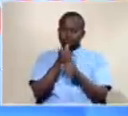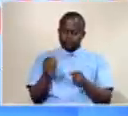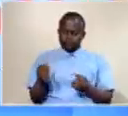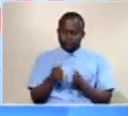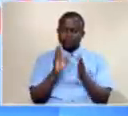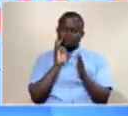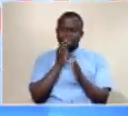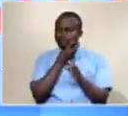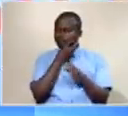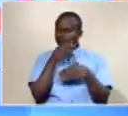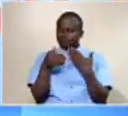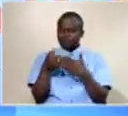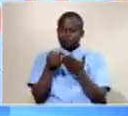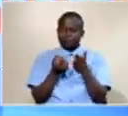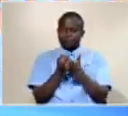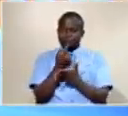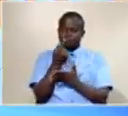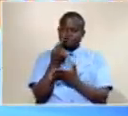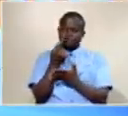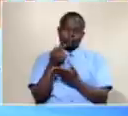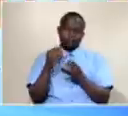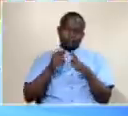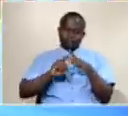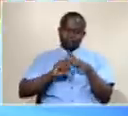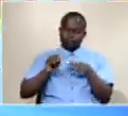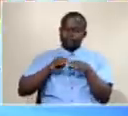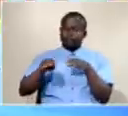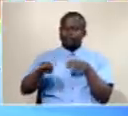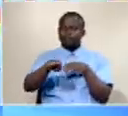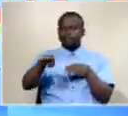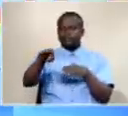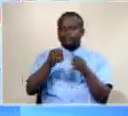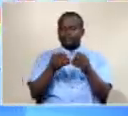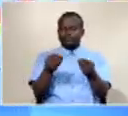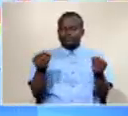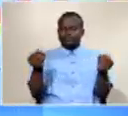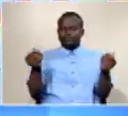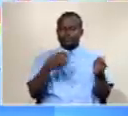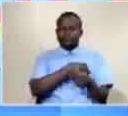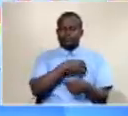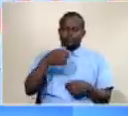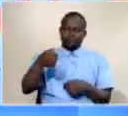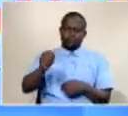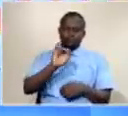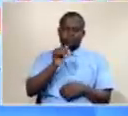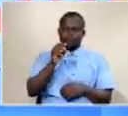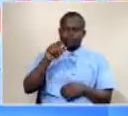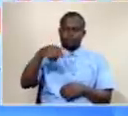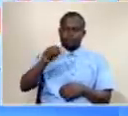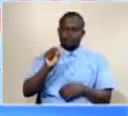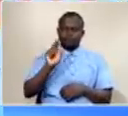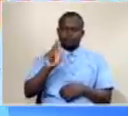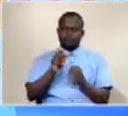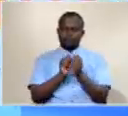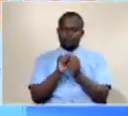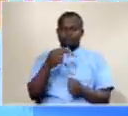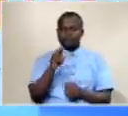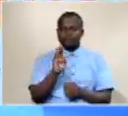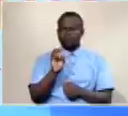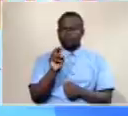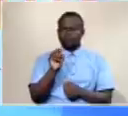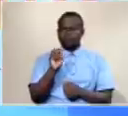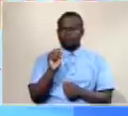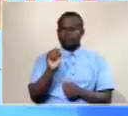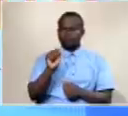imiyoboro y'amazi imvura ituma atemba mu baturage ikabangiriza imitungo Jean Paul turatsinze na Habonimana